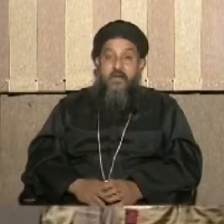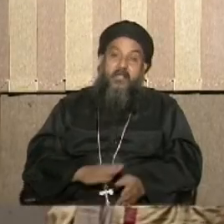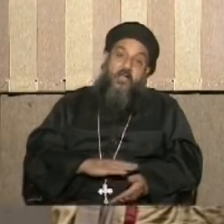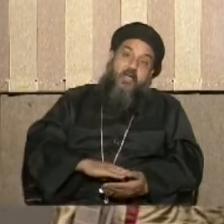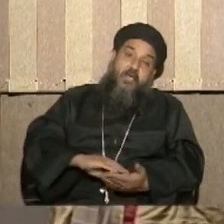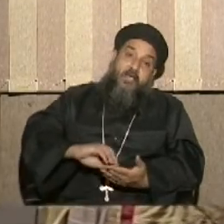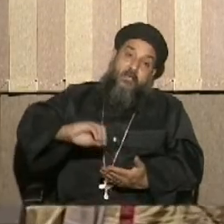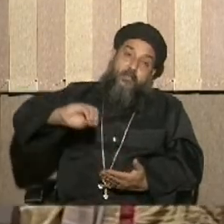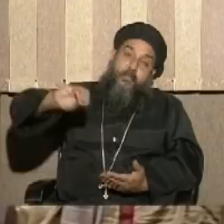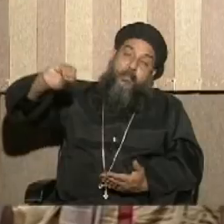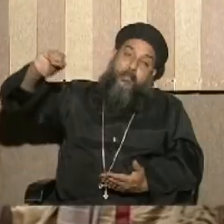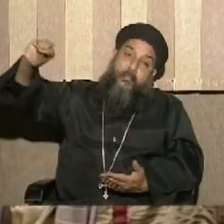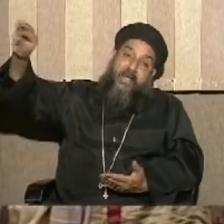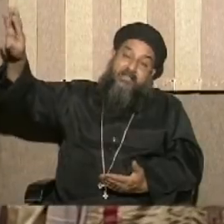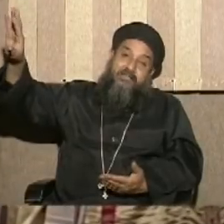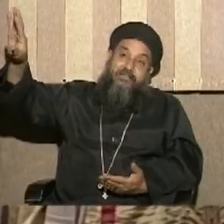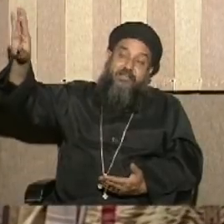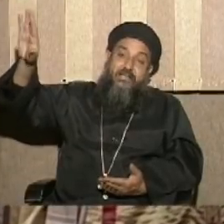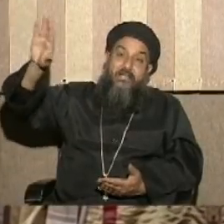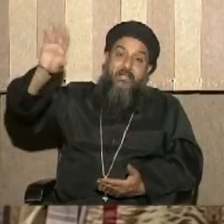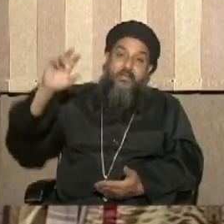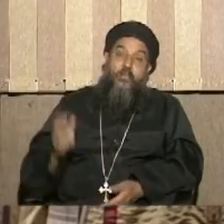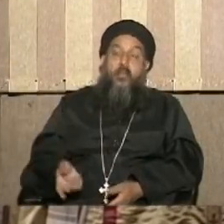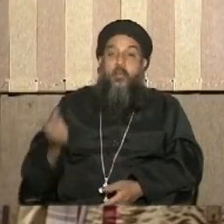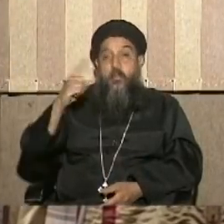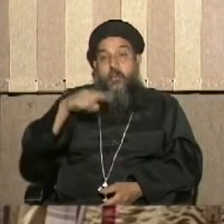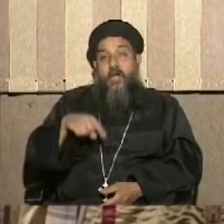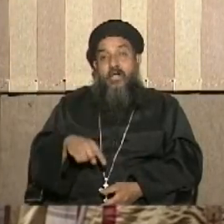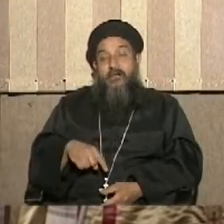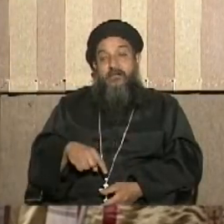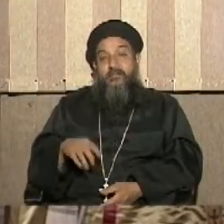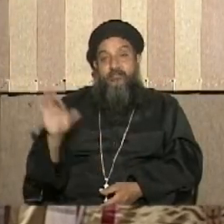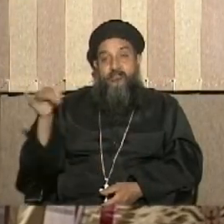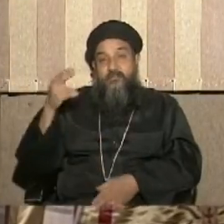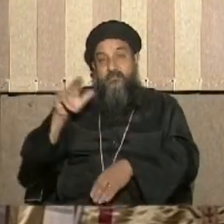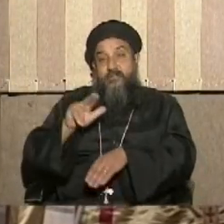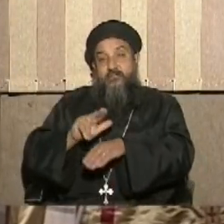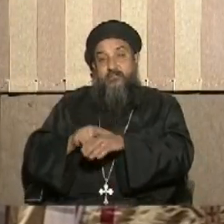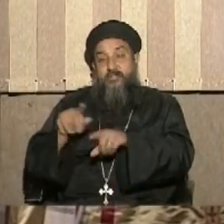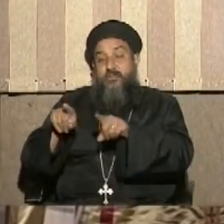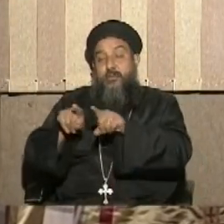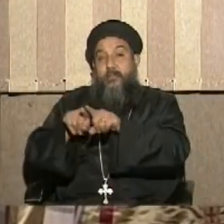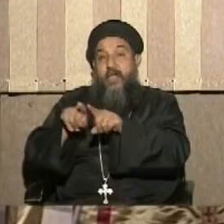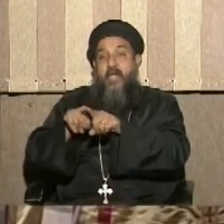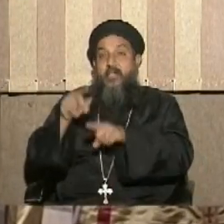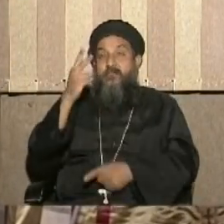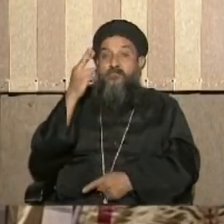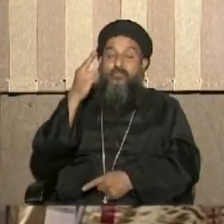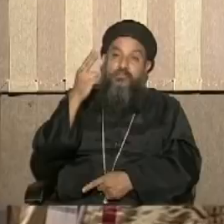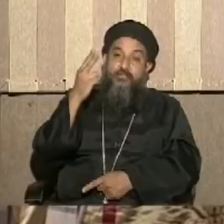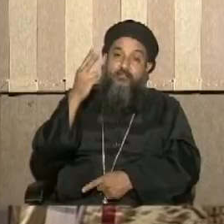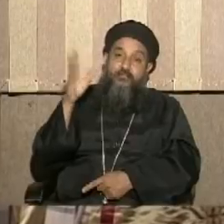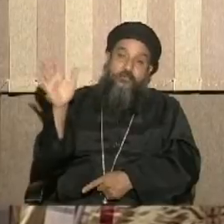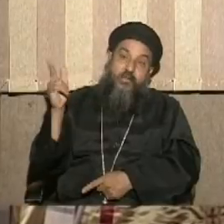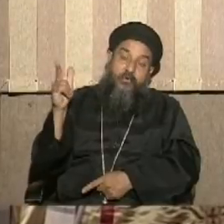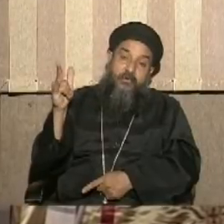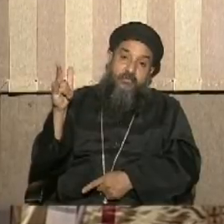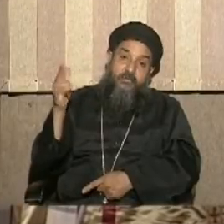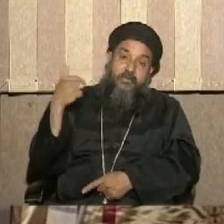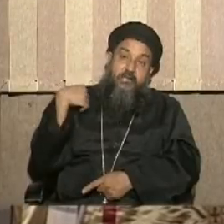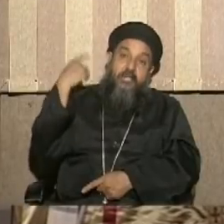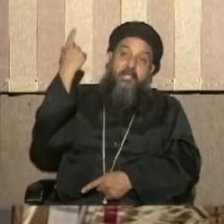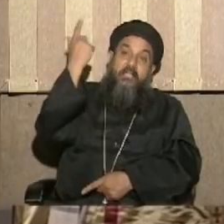ابعت ماركوليوس لوالي سوريا وقول له يجيب ماكسيموس ودوماديوس هنا.